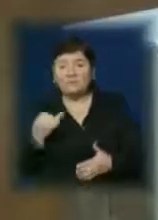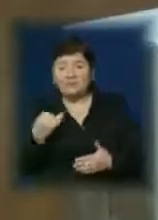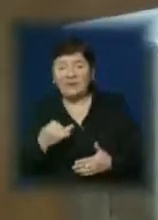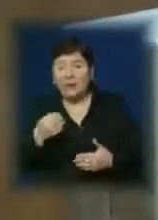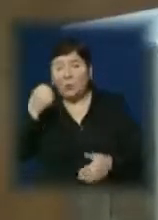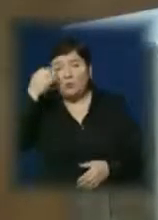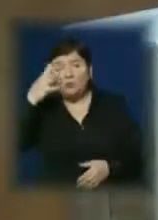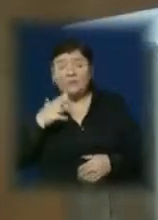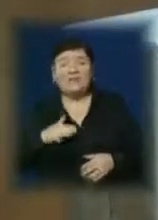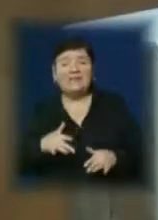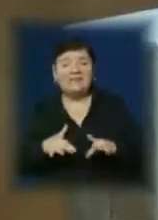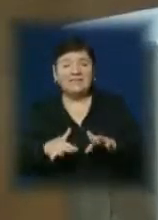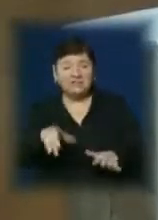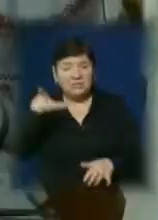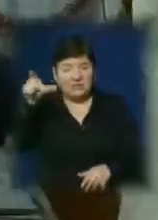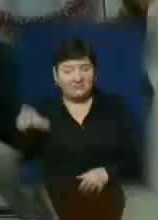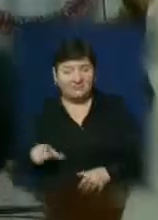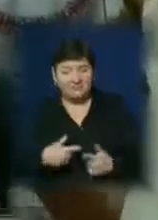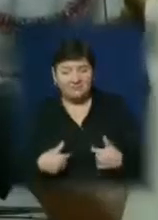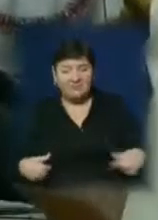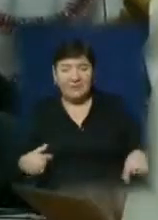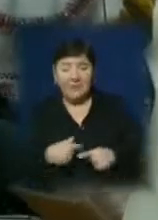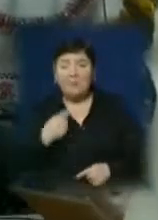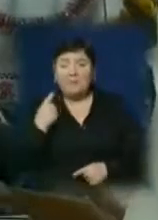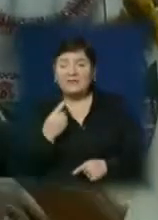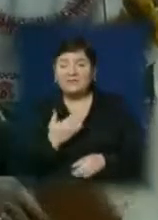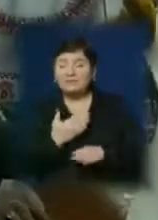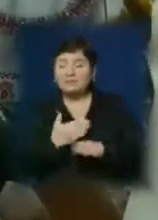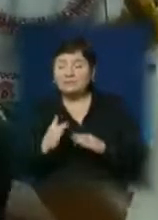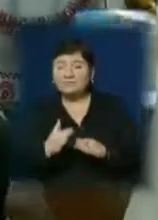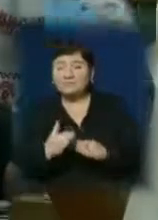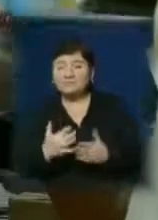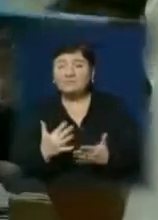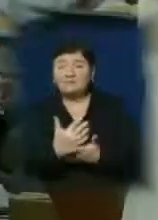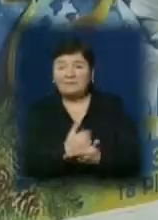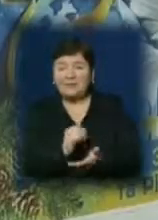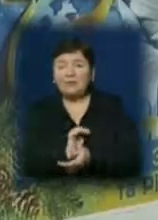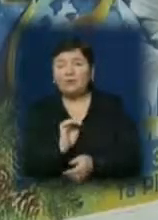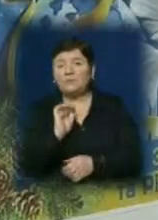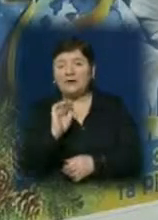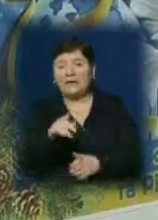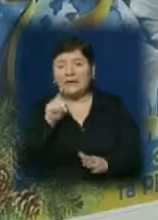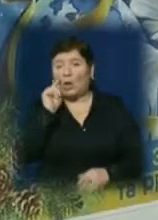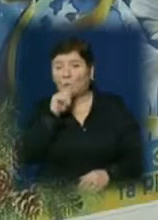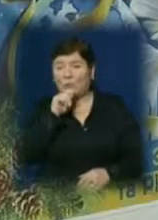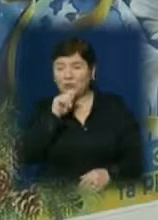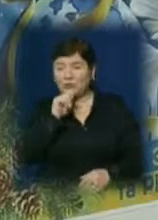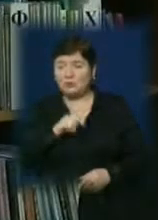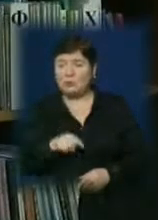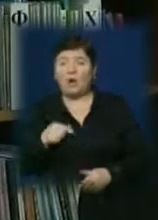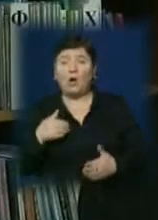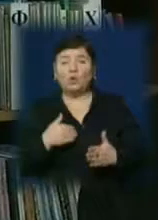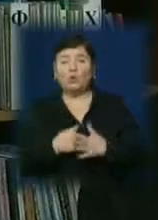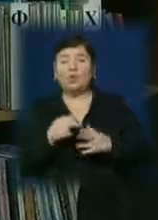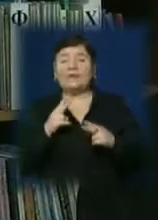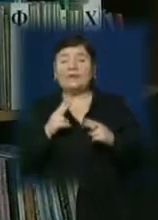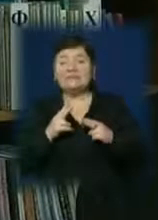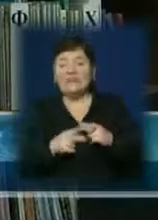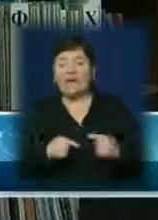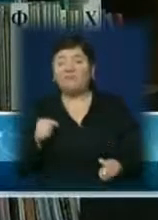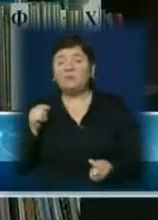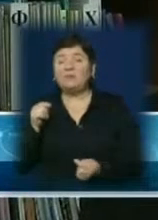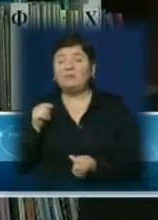хоча б кілька десятків бібліотек на Сході України, і що таким чином оце лагідне українське слово дійде в кожну домівку туди